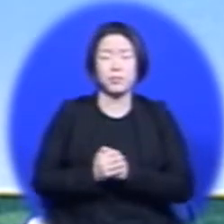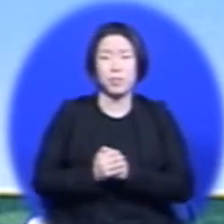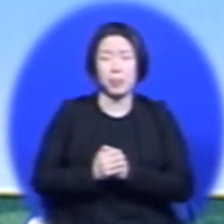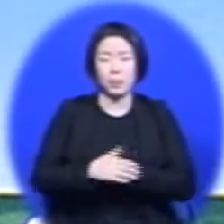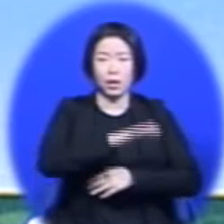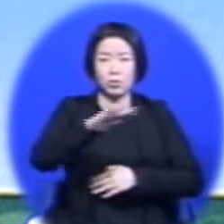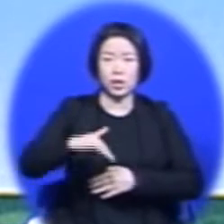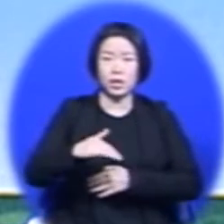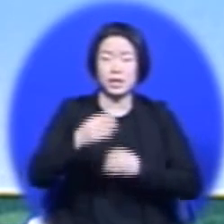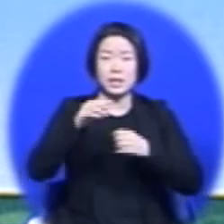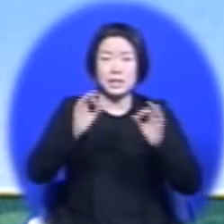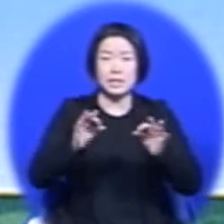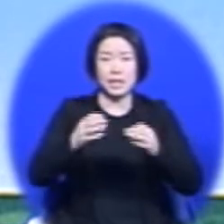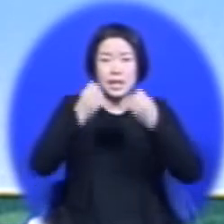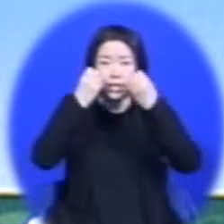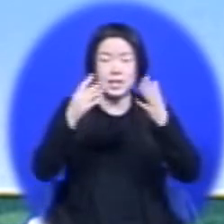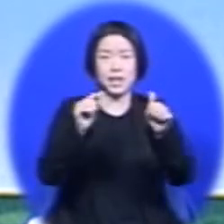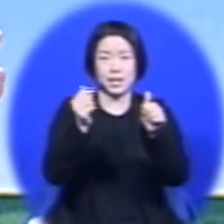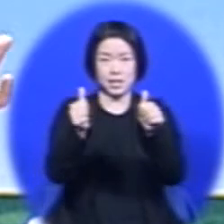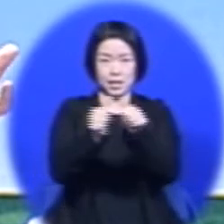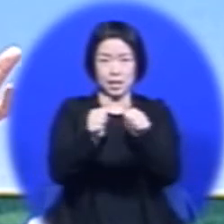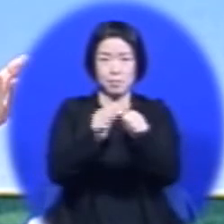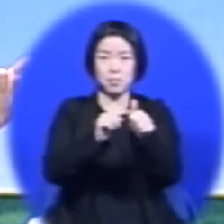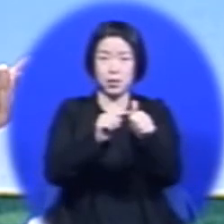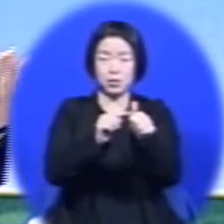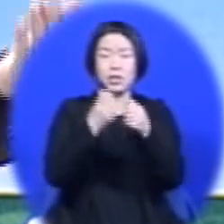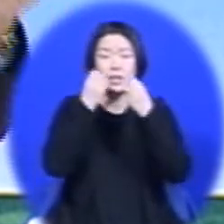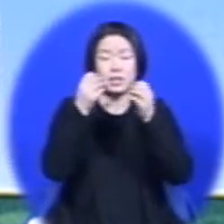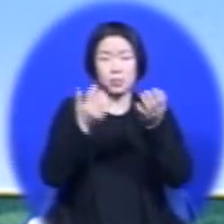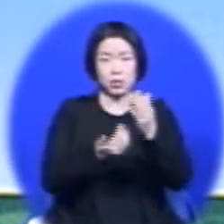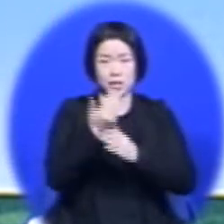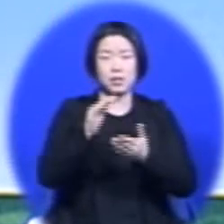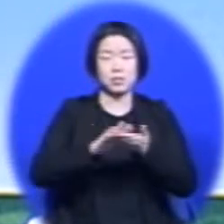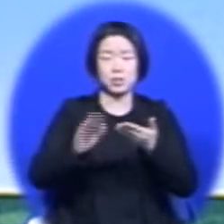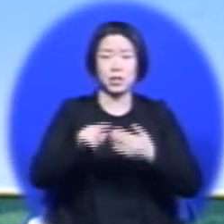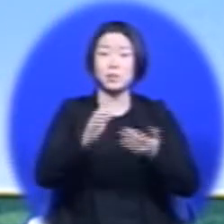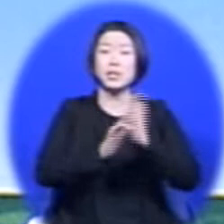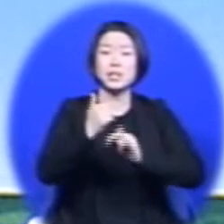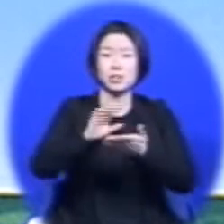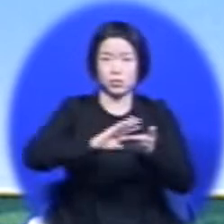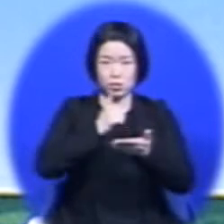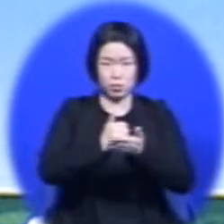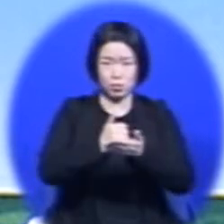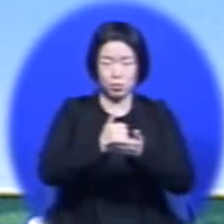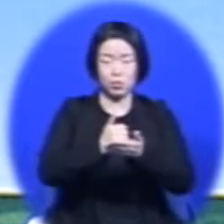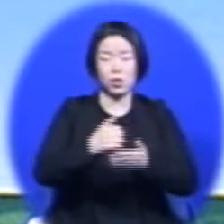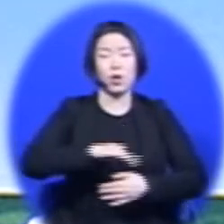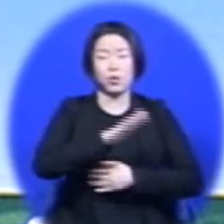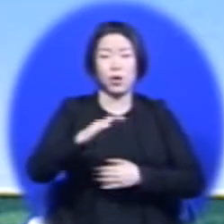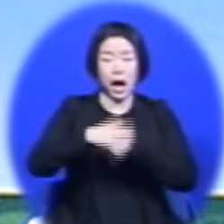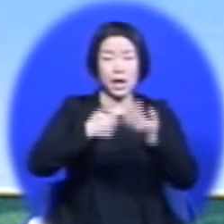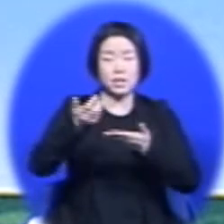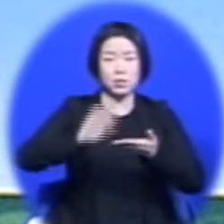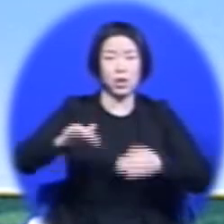우리에게는 이제 새 남편이 생겼습니다. 예수 그리스도십니다. 그분은 하나님이신데 우리와 같은 사람이